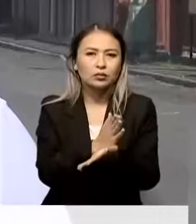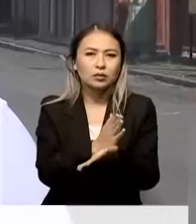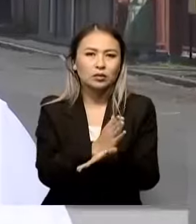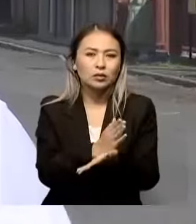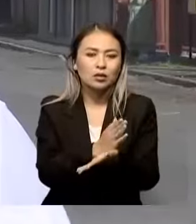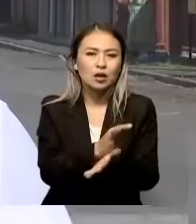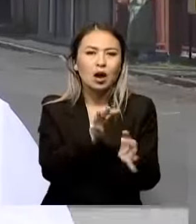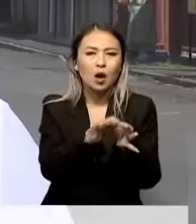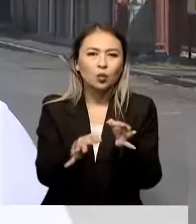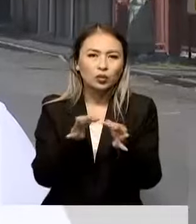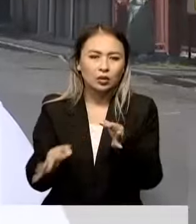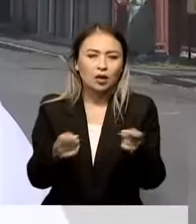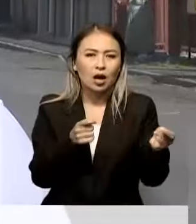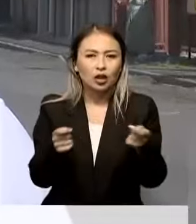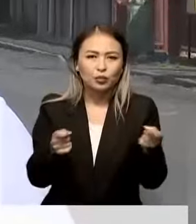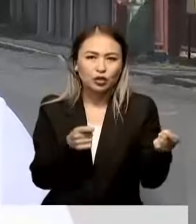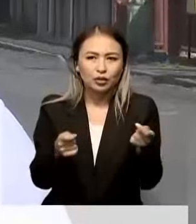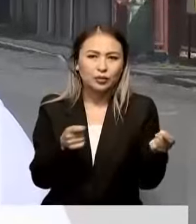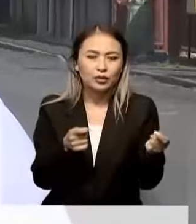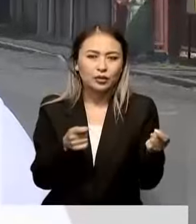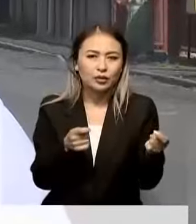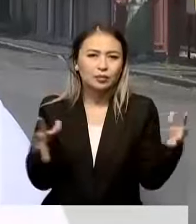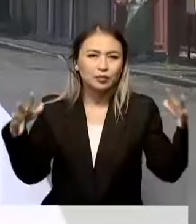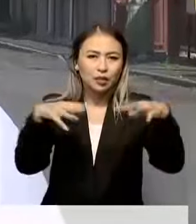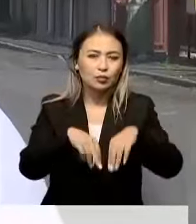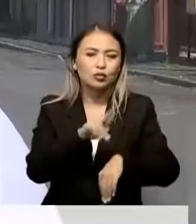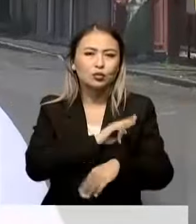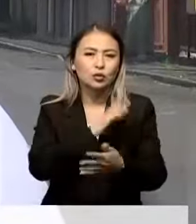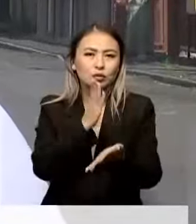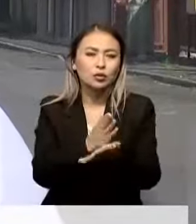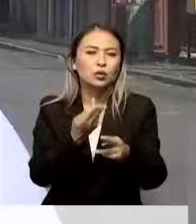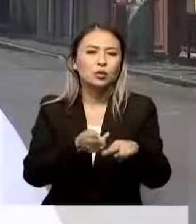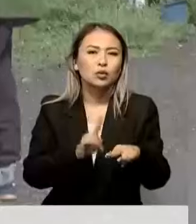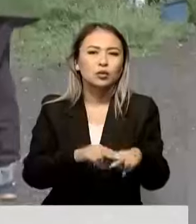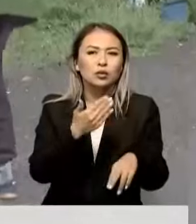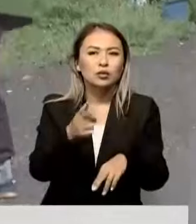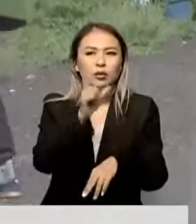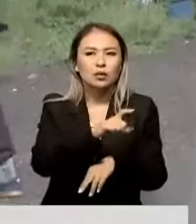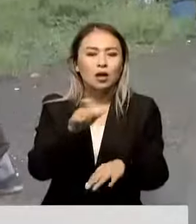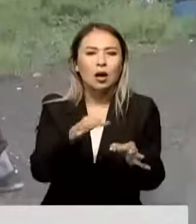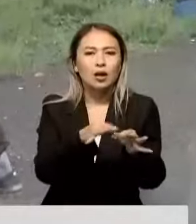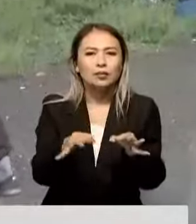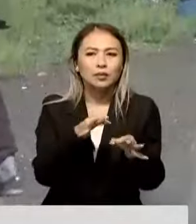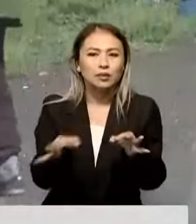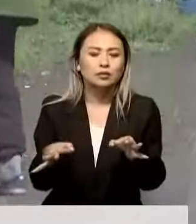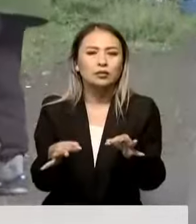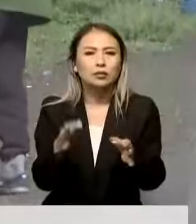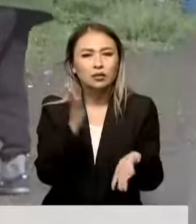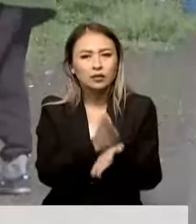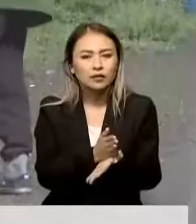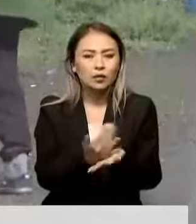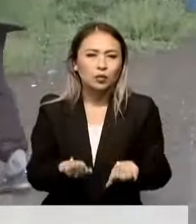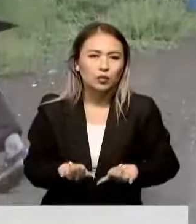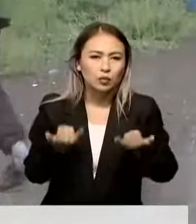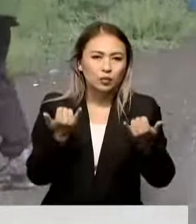Әр ауданның әкімшілігімен бірігіп жұмыс жасап жатыр. Сол кісілер бізге мынау аймақ тазалауға, мынау аймақ деген ұсыныс